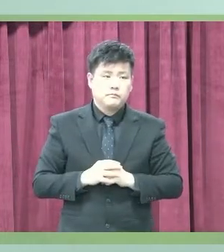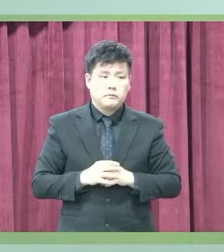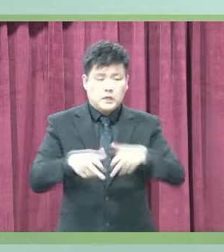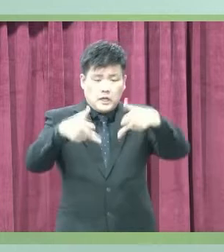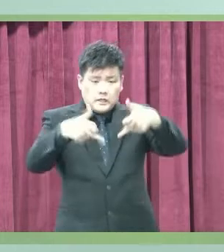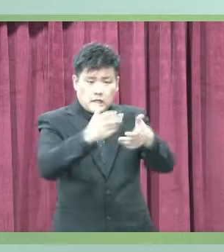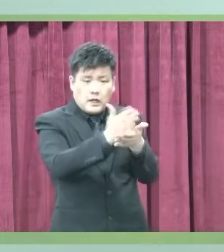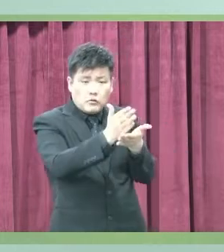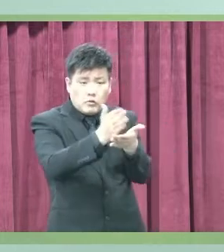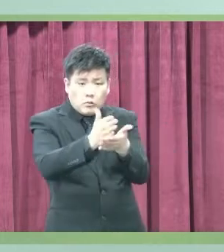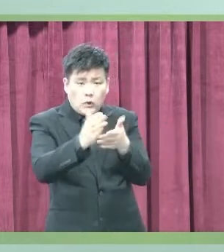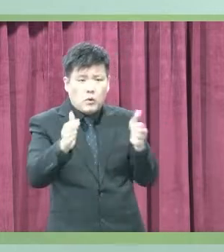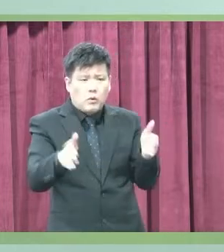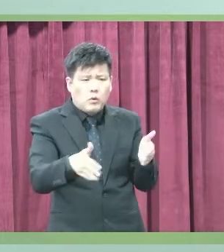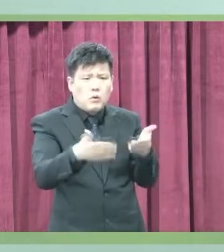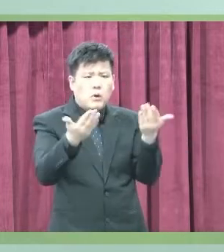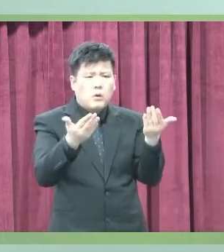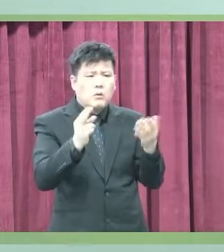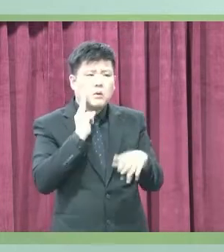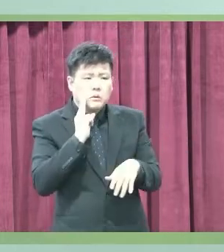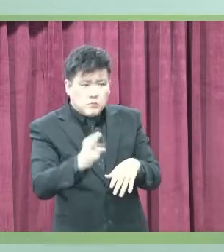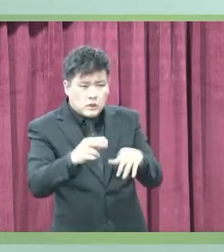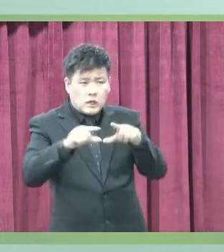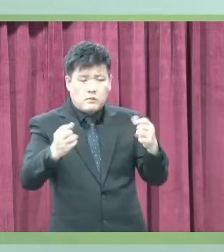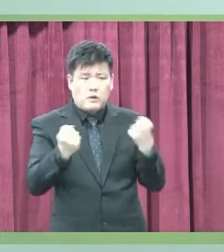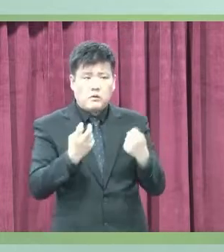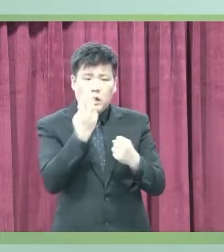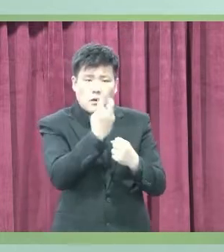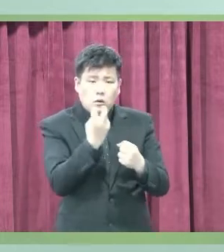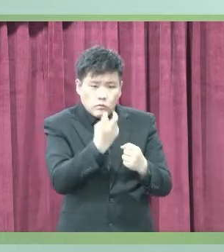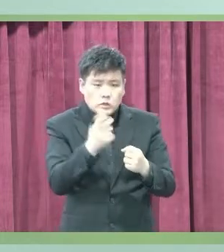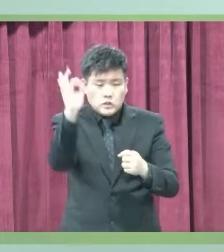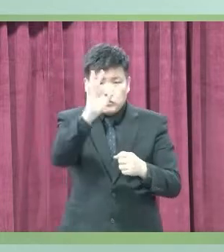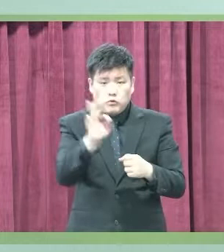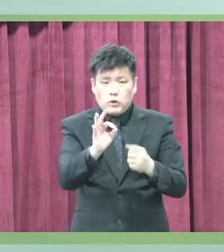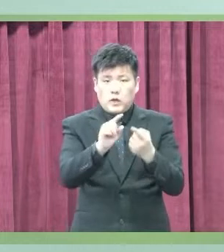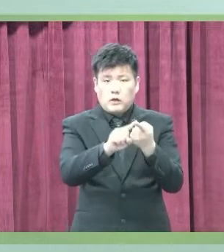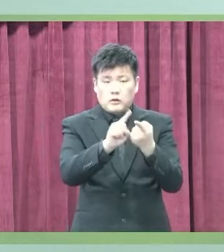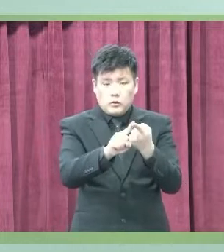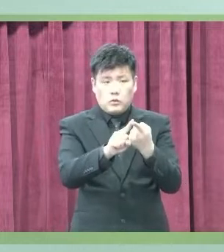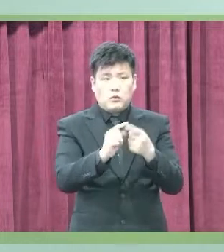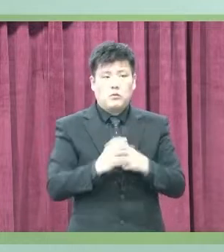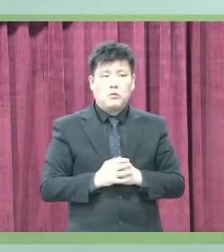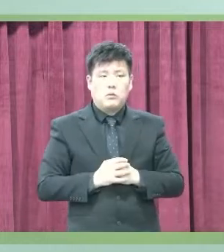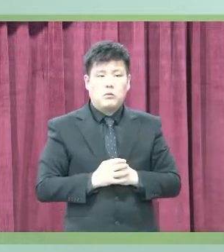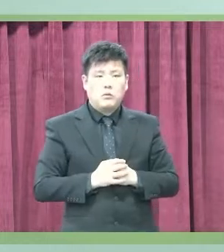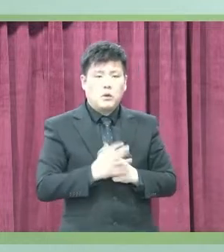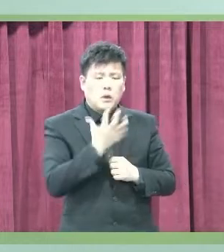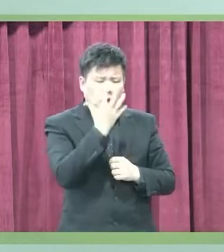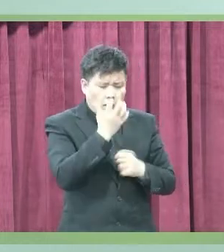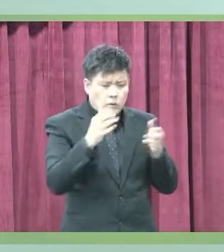장애 유형별, 장애 정도별 일반 건강검진 수검률 순위입니다. 먼저 상위 5순위는